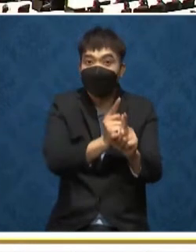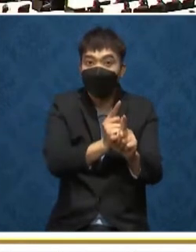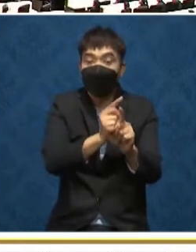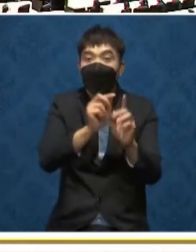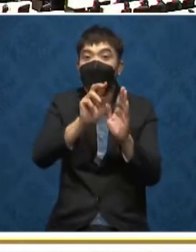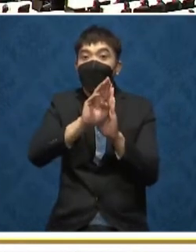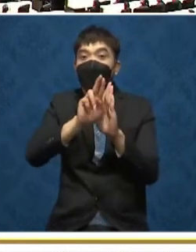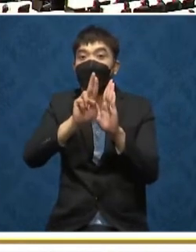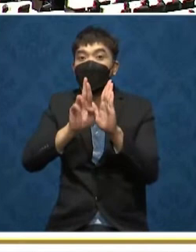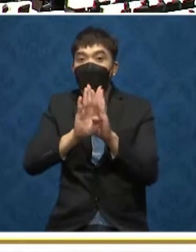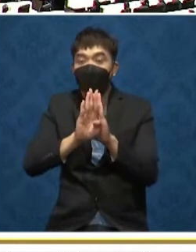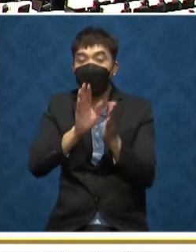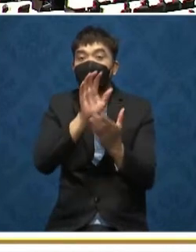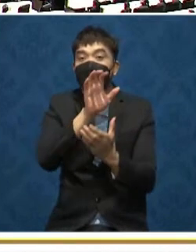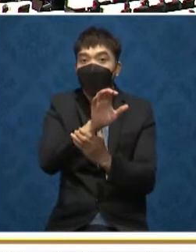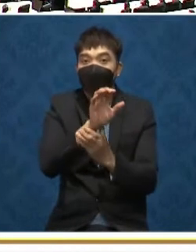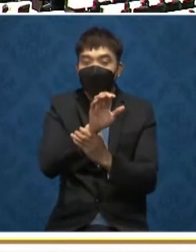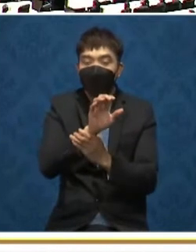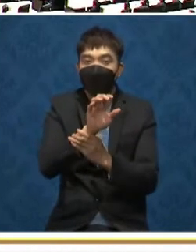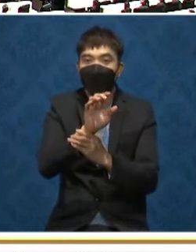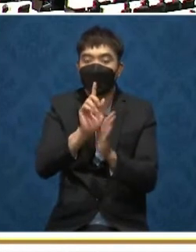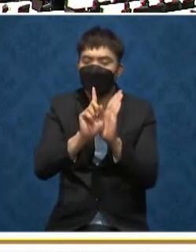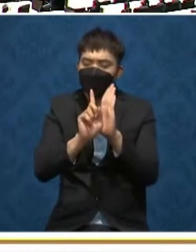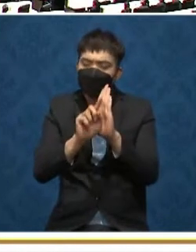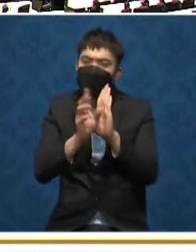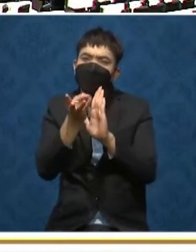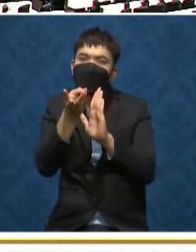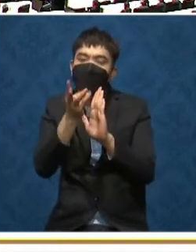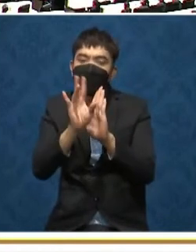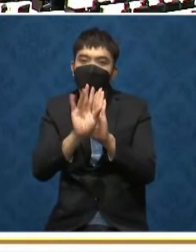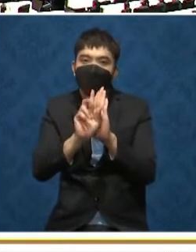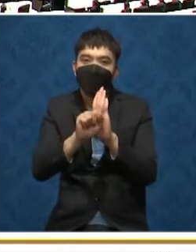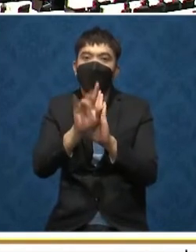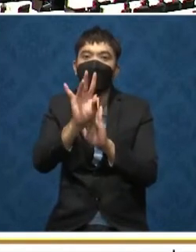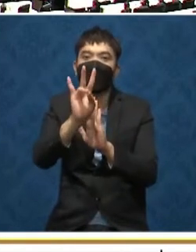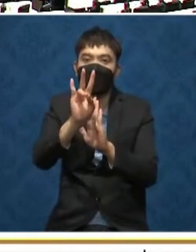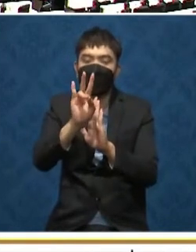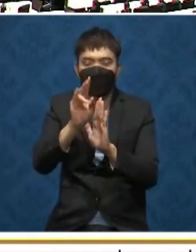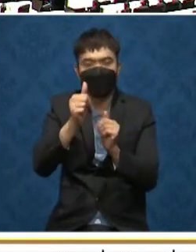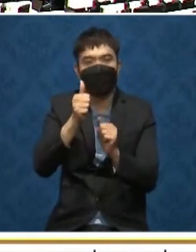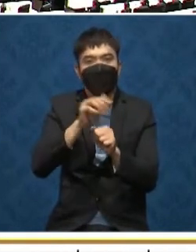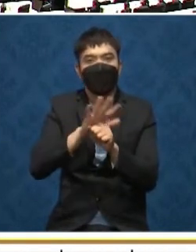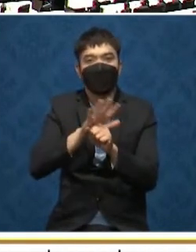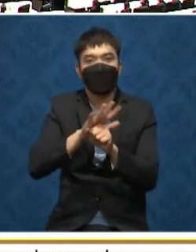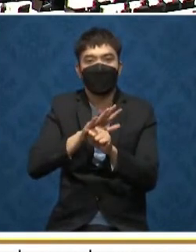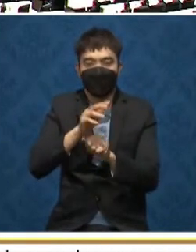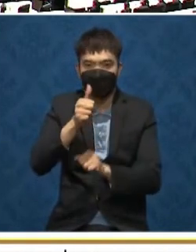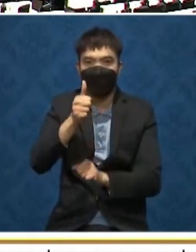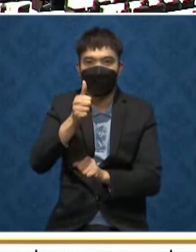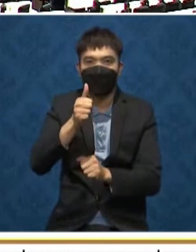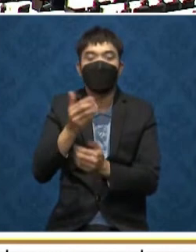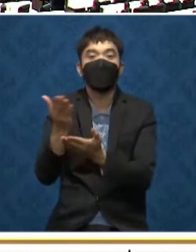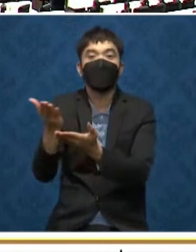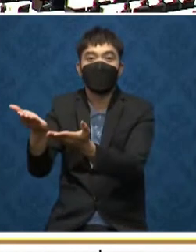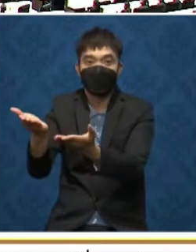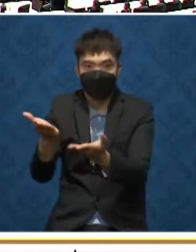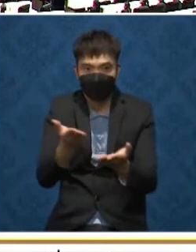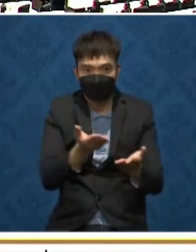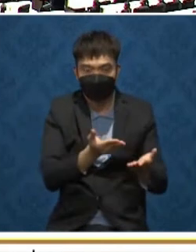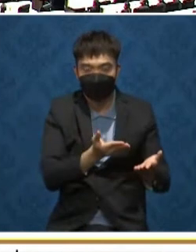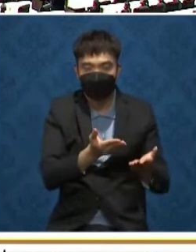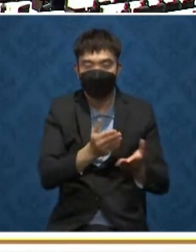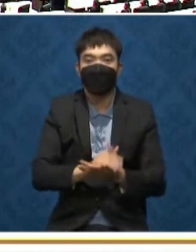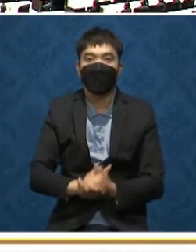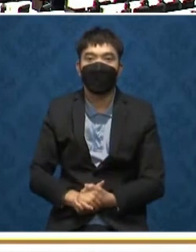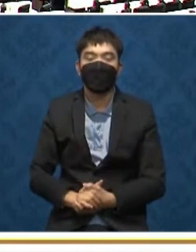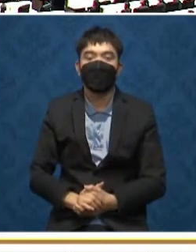ใช้เวลาสัก 7นาทีก็คงคงพอนะครับเชิญนะครับเชิญท่านวัน